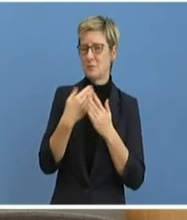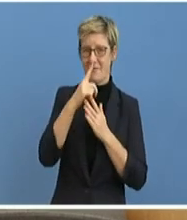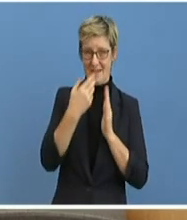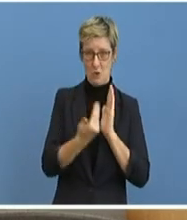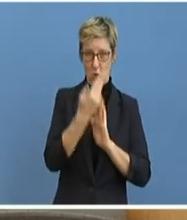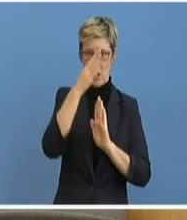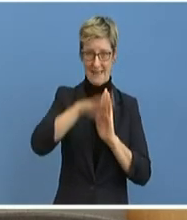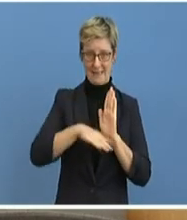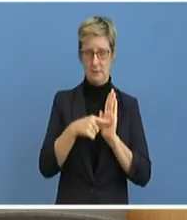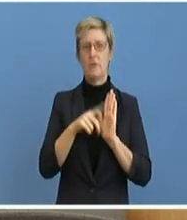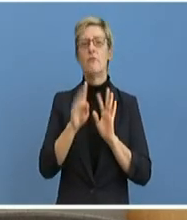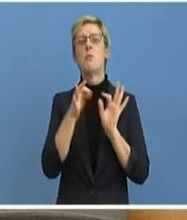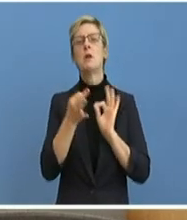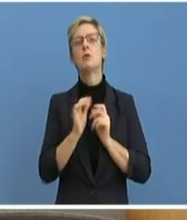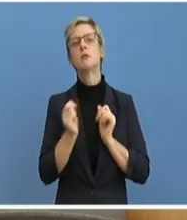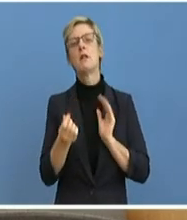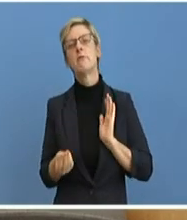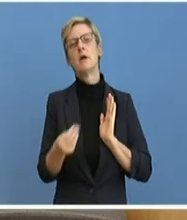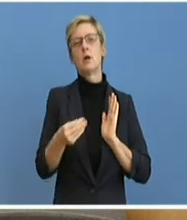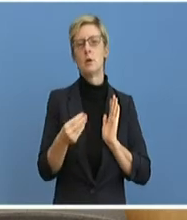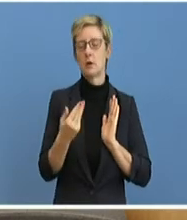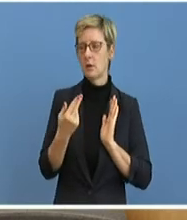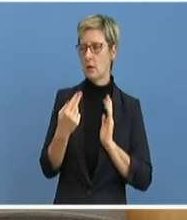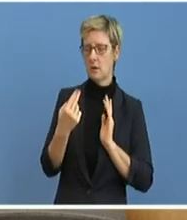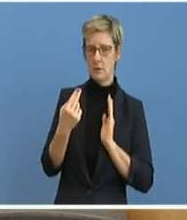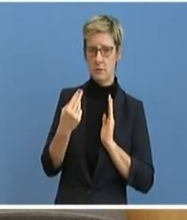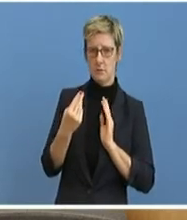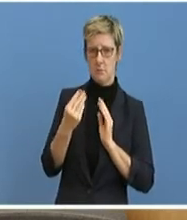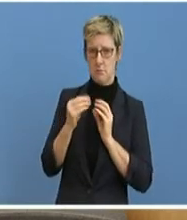Gesetz kommt. Arbeiten Sie daran? Danke.